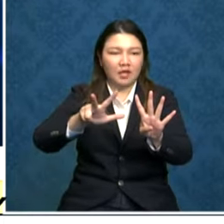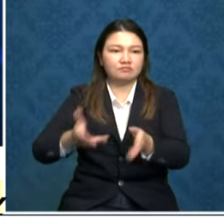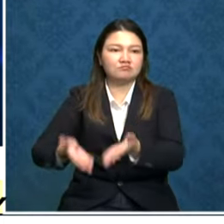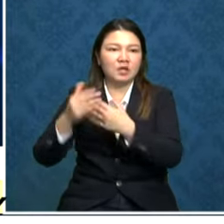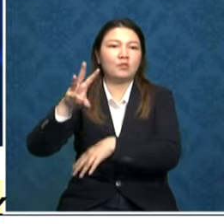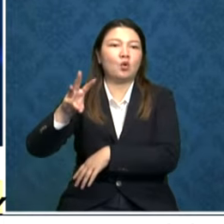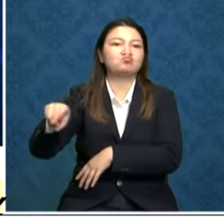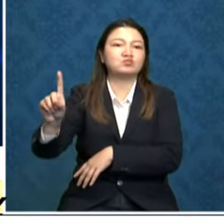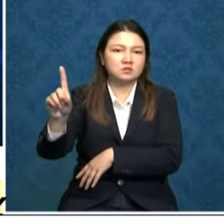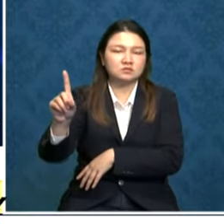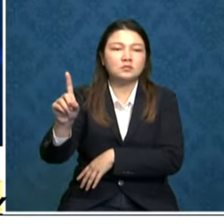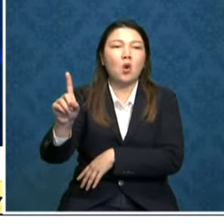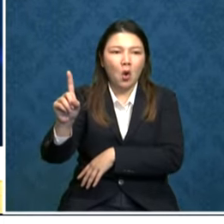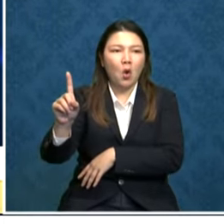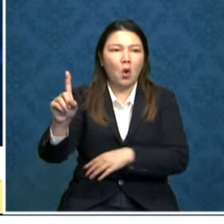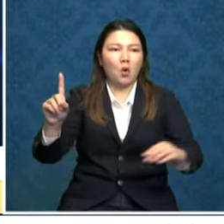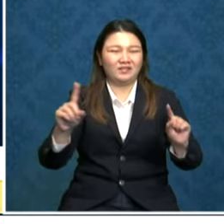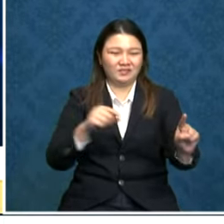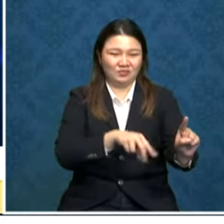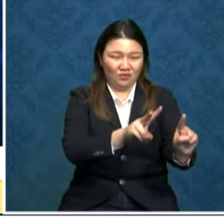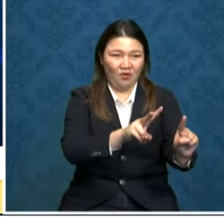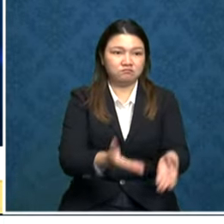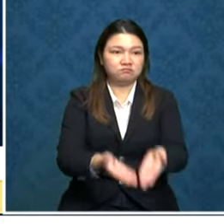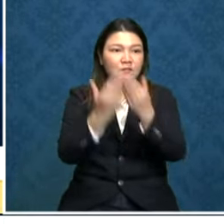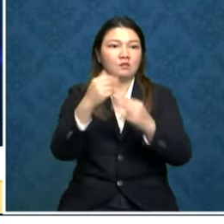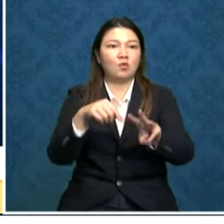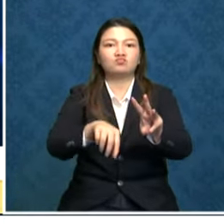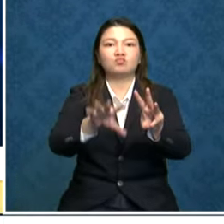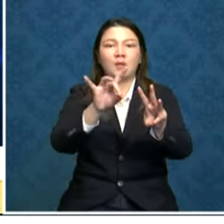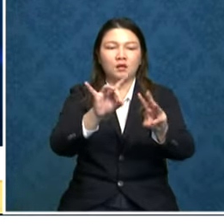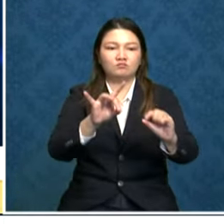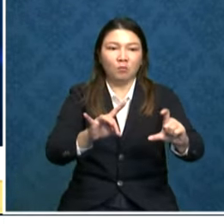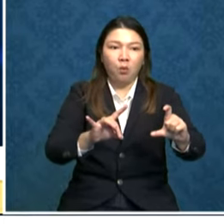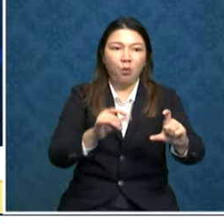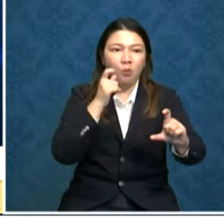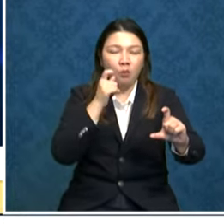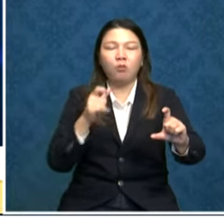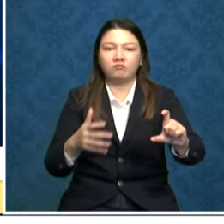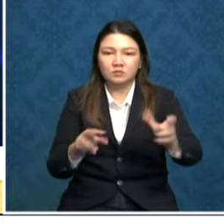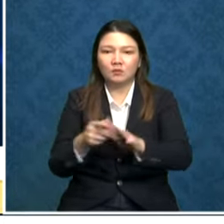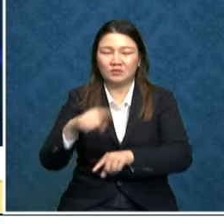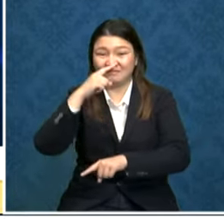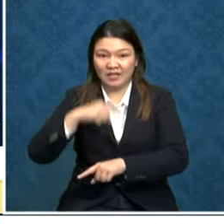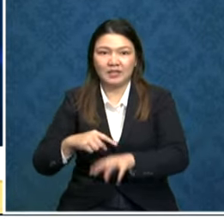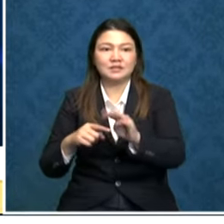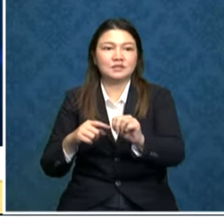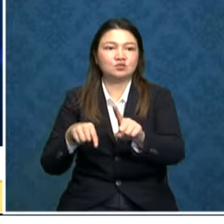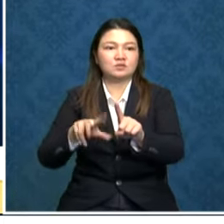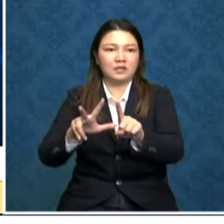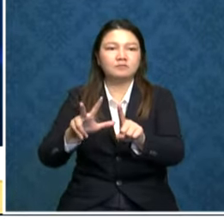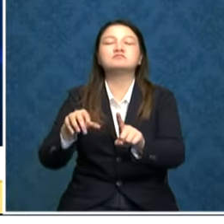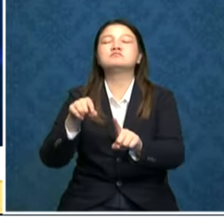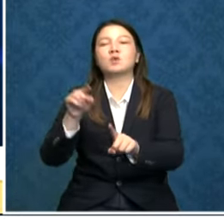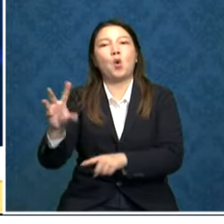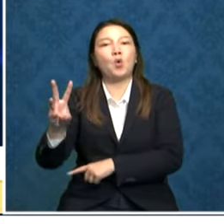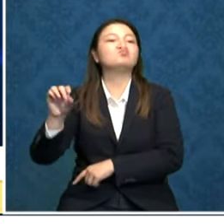ของสัดส่วนที่เพิ่มขึ้นในการจัดเก็บภาษีเงินได้ของประเทศอุรุกวัยเพื่อเปรียบเทียบกับประเทศไทยครับทุกคนทราบกันดีครับว่า